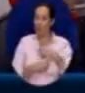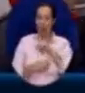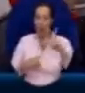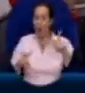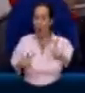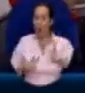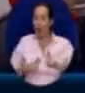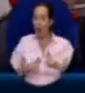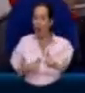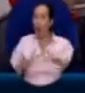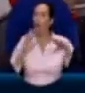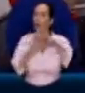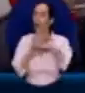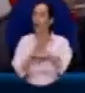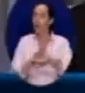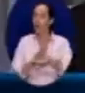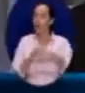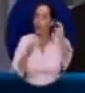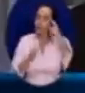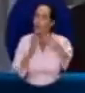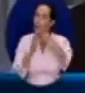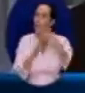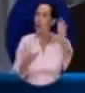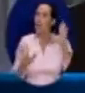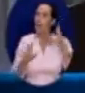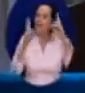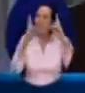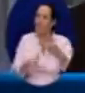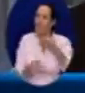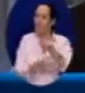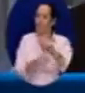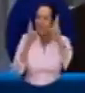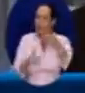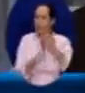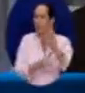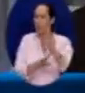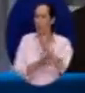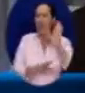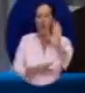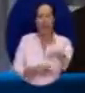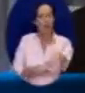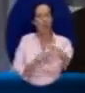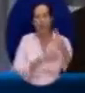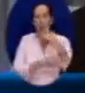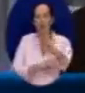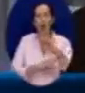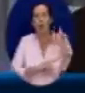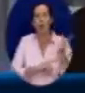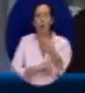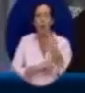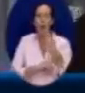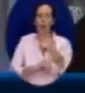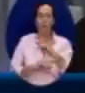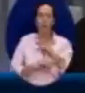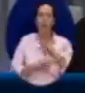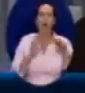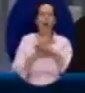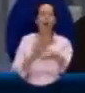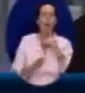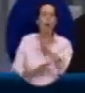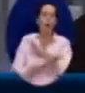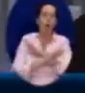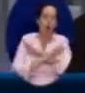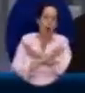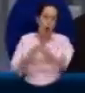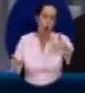לחוק, מעסיקים מתאמרים. חד משמעית, לא. פעמיים, פשוט תפסיקו לא רק את מעסיקות זה. ומעסיקים, קולגות, לקוחות. כולנו, על, כולנו. על, החוק אומר,